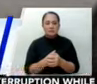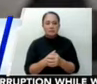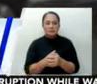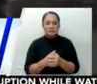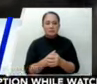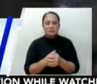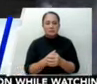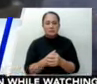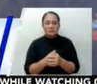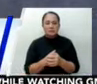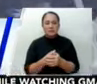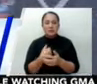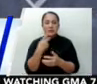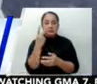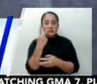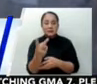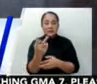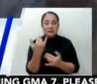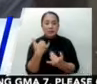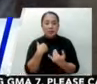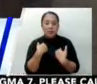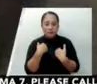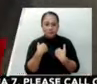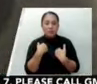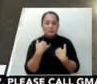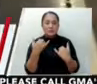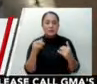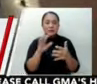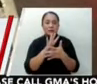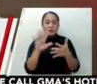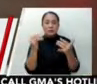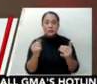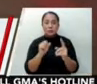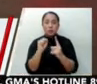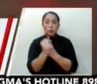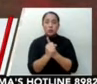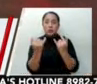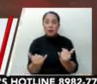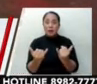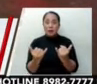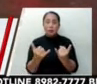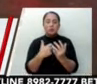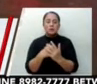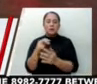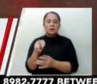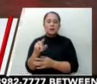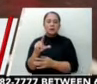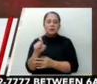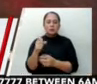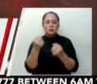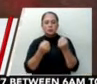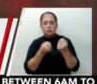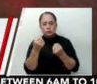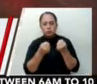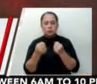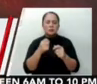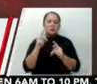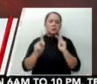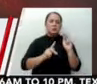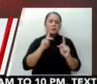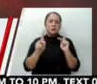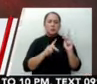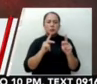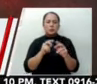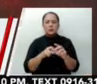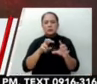Yang nakikita ninyo, Connie, yan yung live na situation dito. Yung mga ibang motorista, mga driver, mga pasahero ay nagsipaglabasan